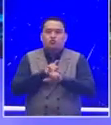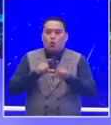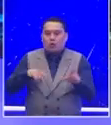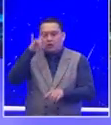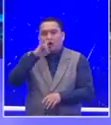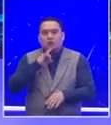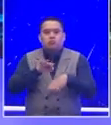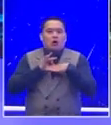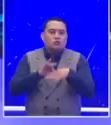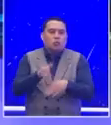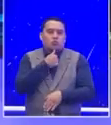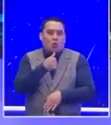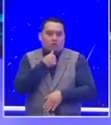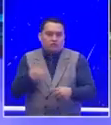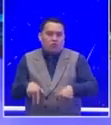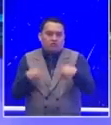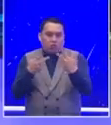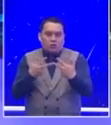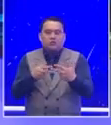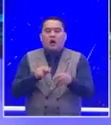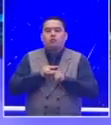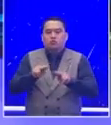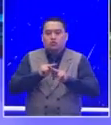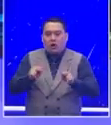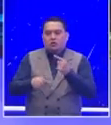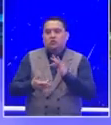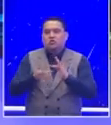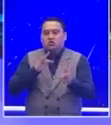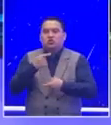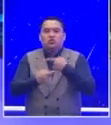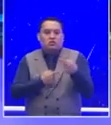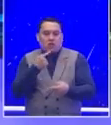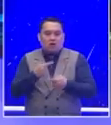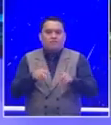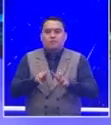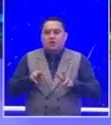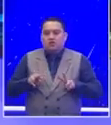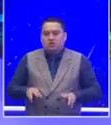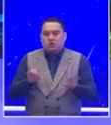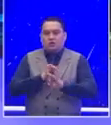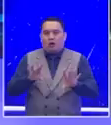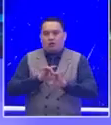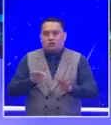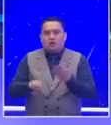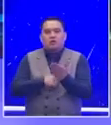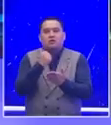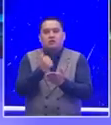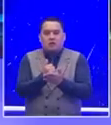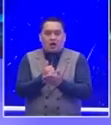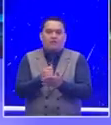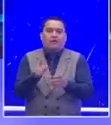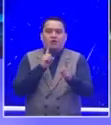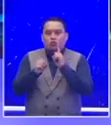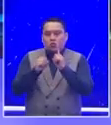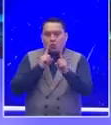страны будут проводить пробные дистанционные уроки. Об этом заявил министр образования и науки Асхат Аймагамбетов на брифинге в